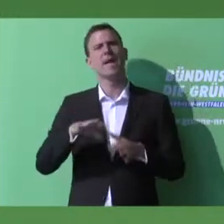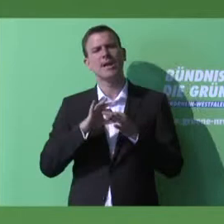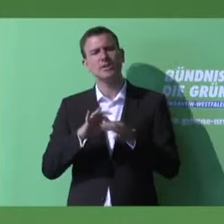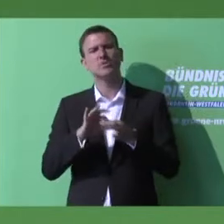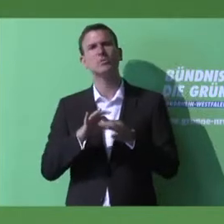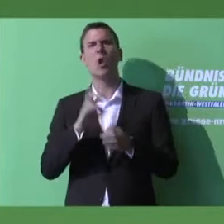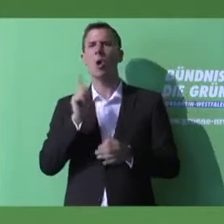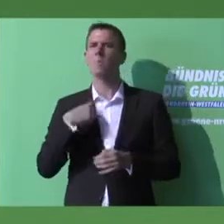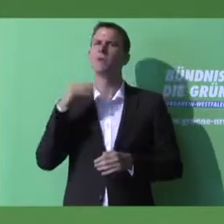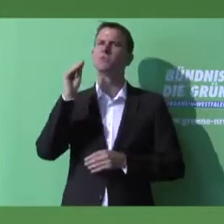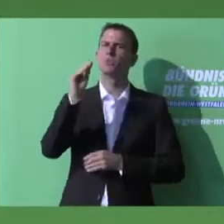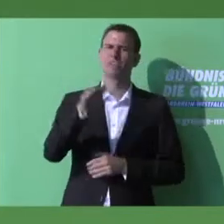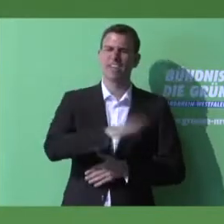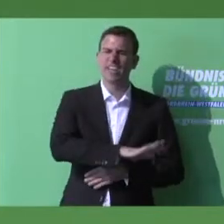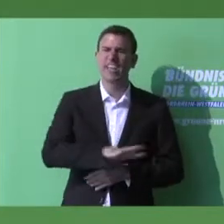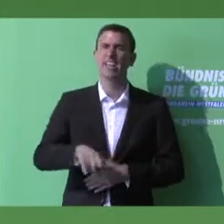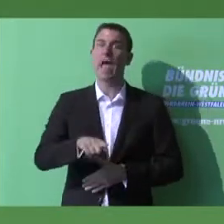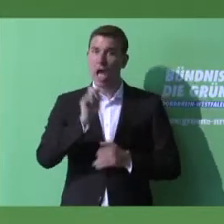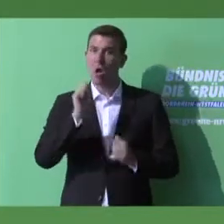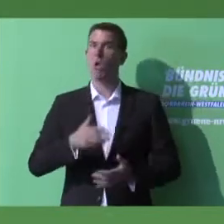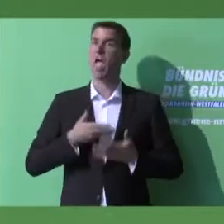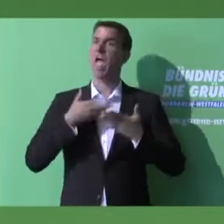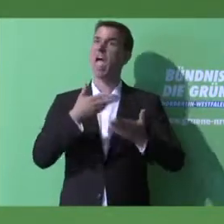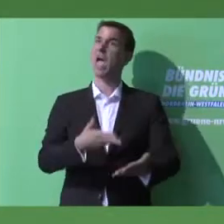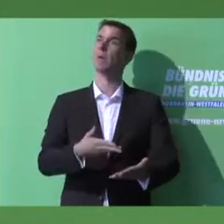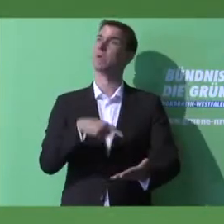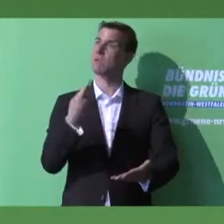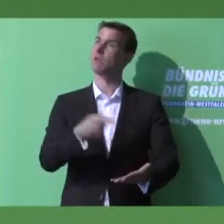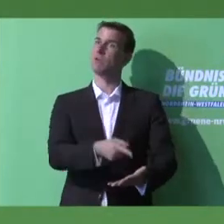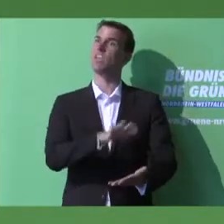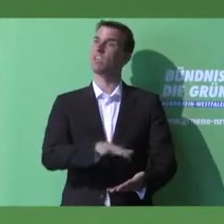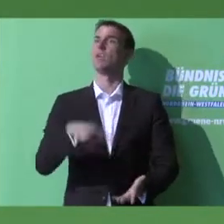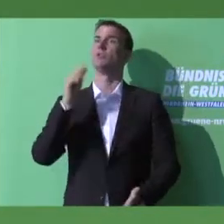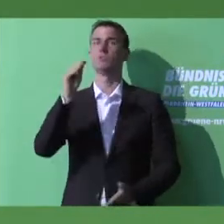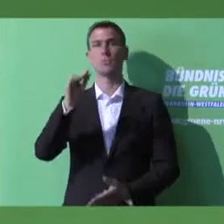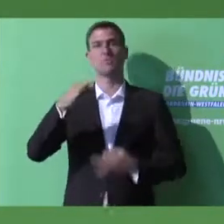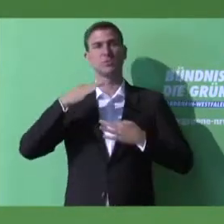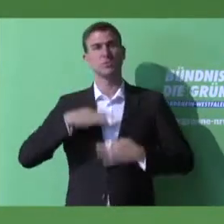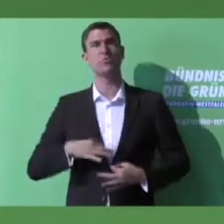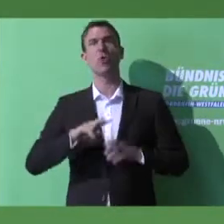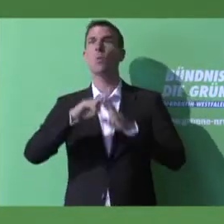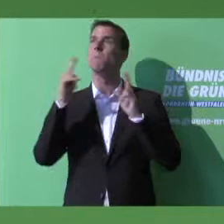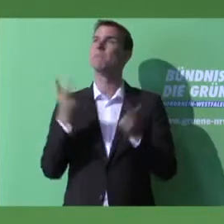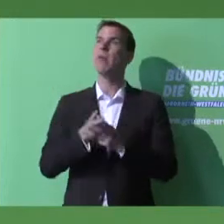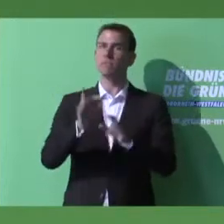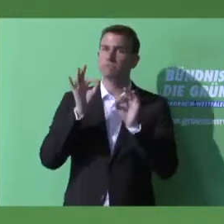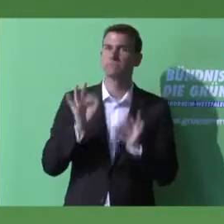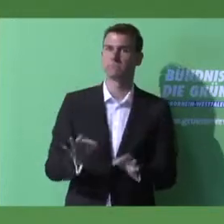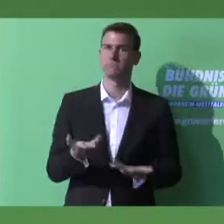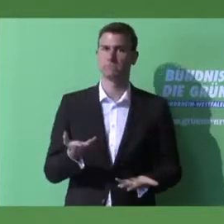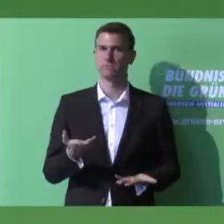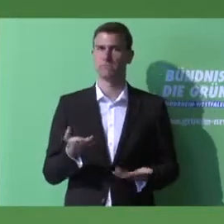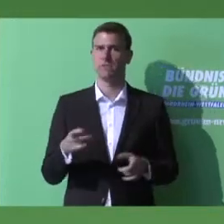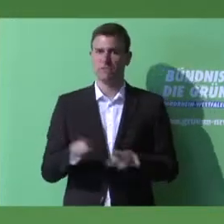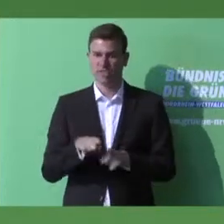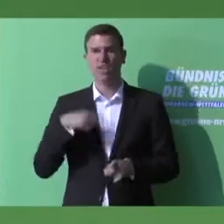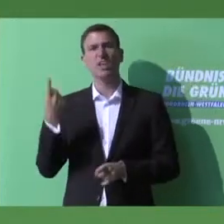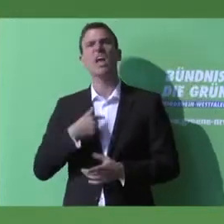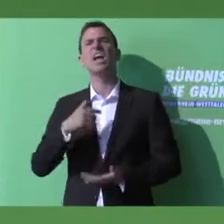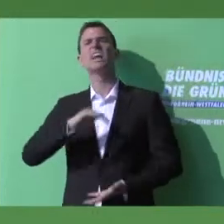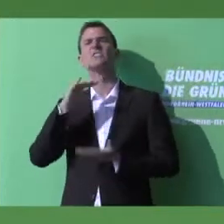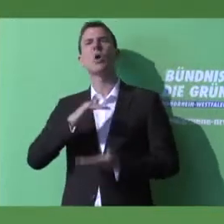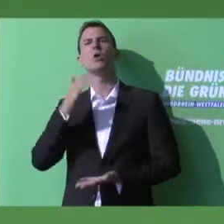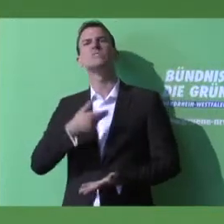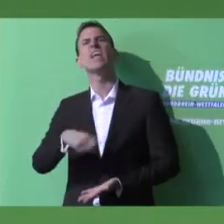unseren Kindern auch eine Erde hinterlassen, wo sie noch eine lebenswerte Umwelt haben, wie wir